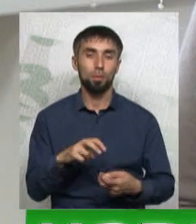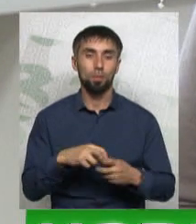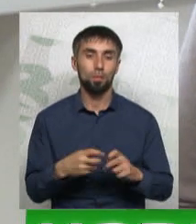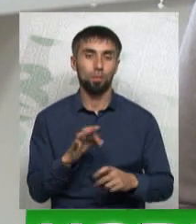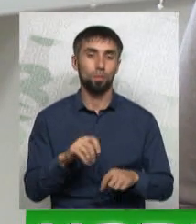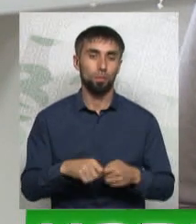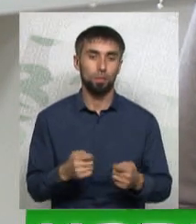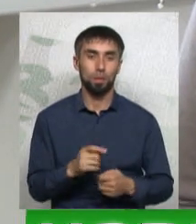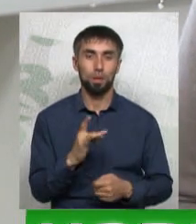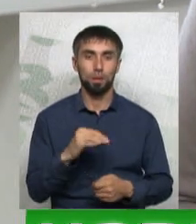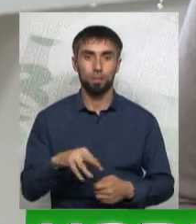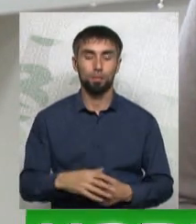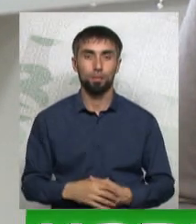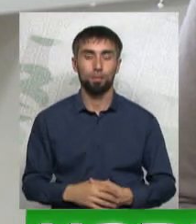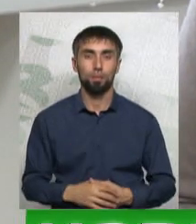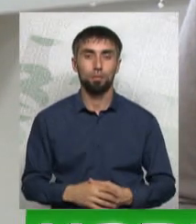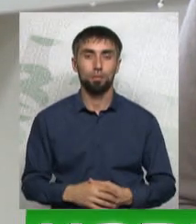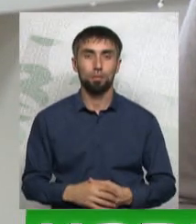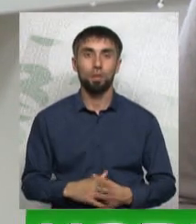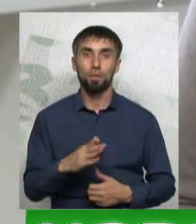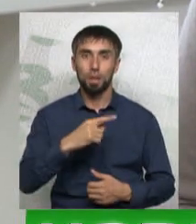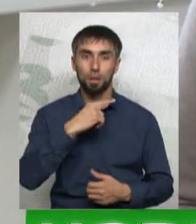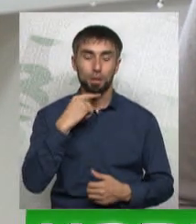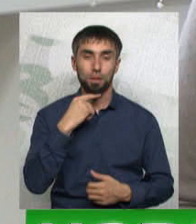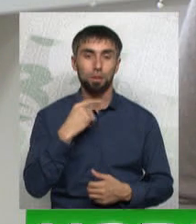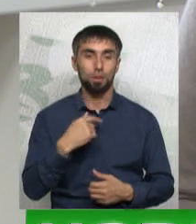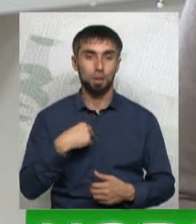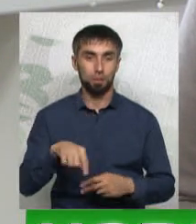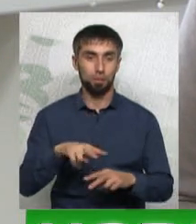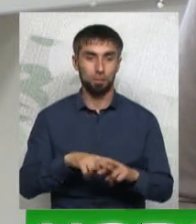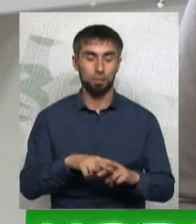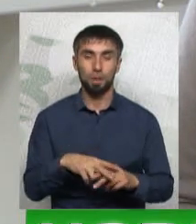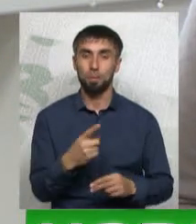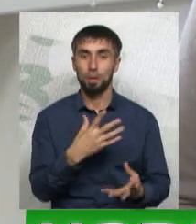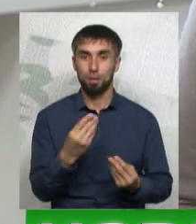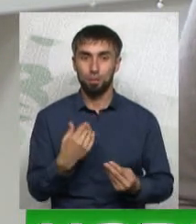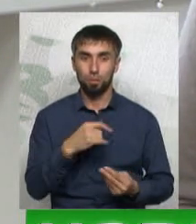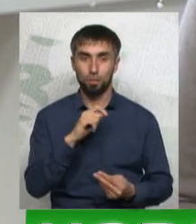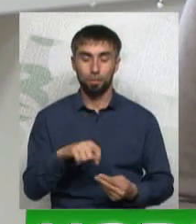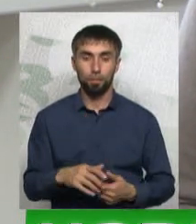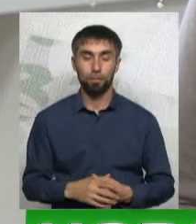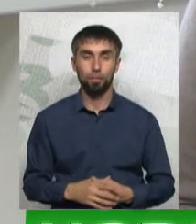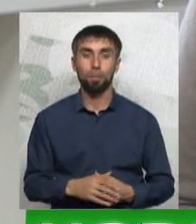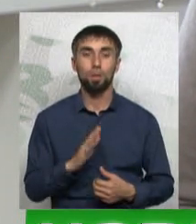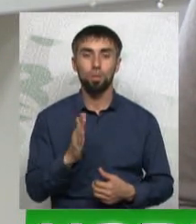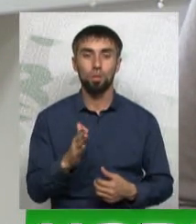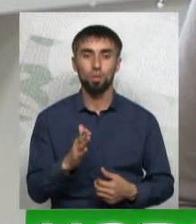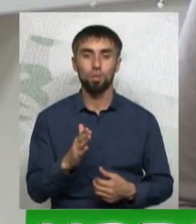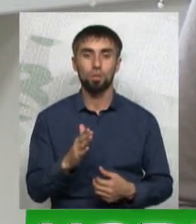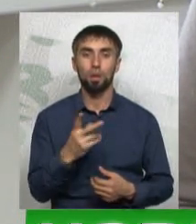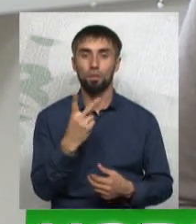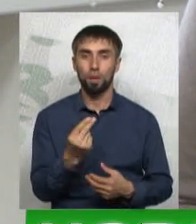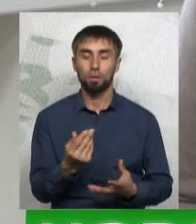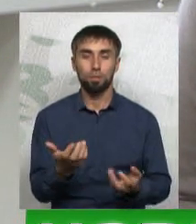и по нарушениям ритма. В Ингушетии мы находимся первый день сегодня. Будем отбирать пациентов два